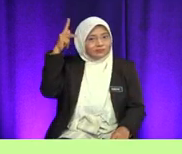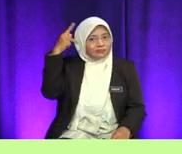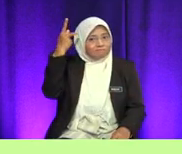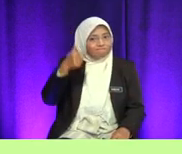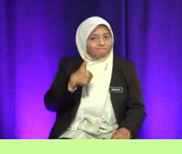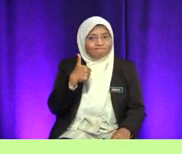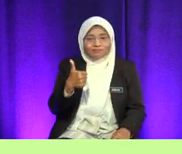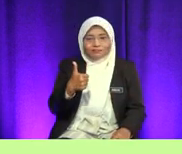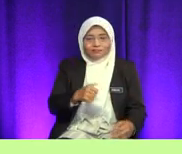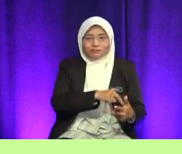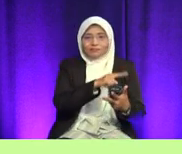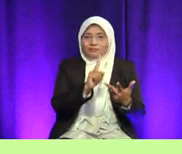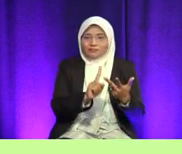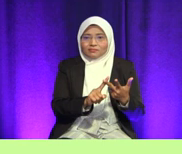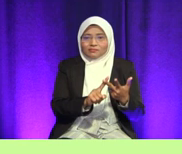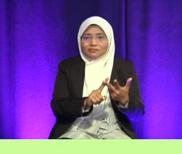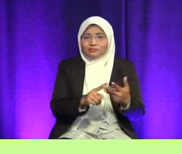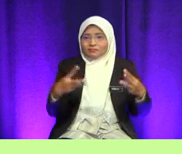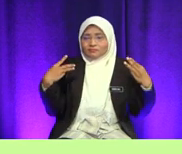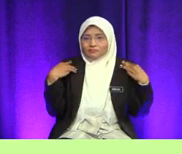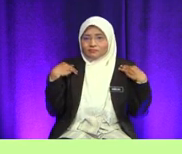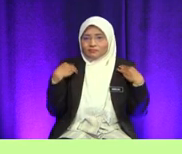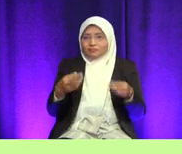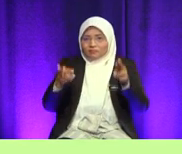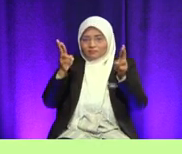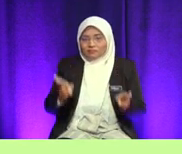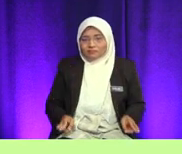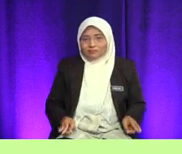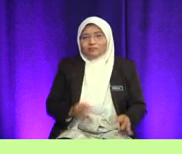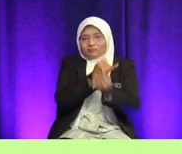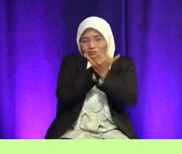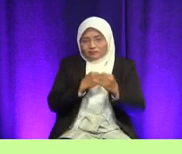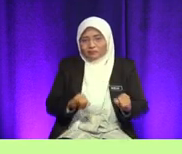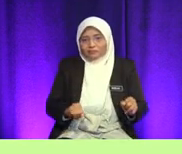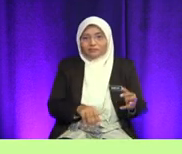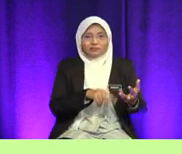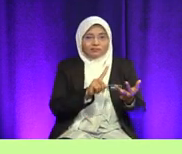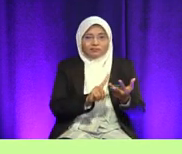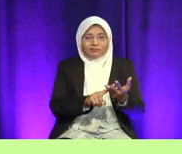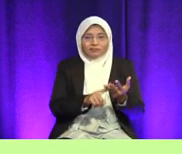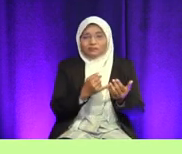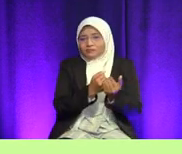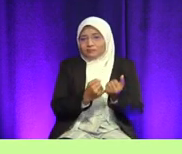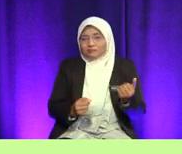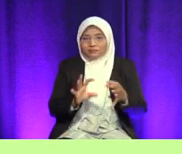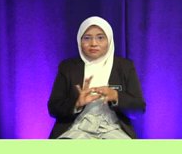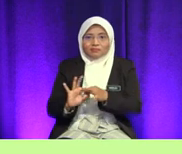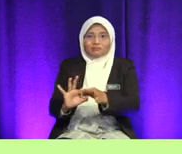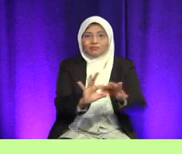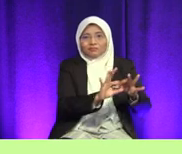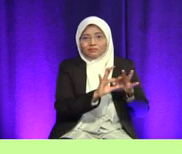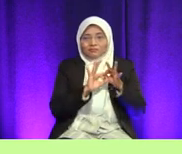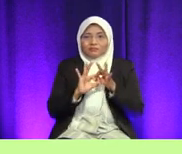seterusnya dapat mewujudkan rakyat yang sejahtera akhir sekali melahirkan kerjasama diplomatik dengan negara